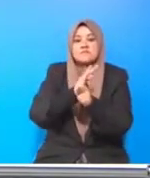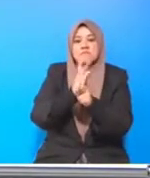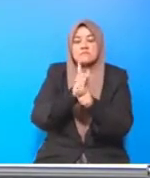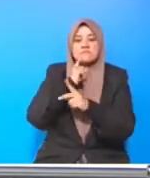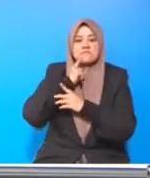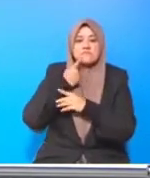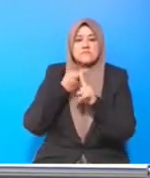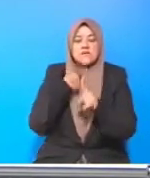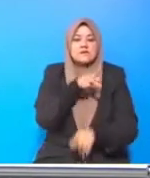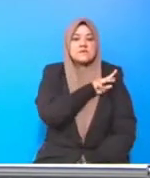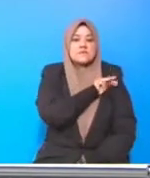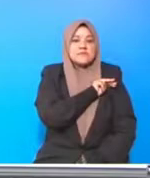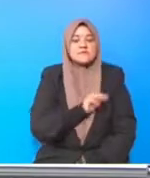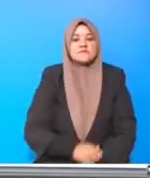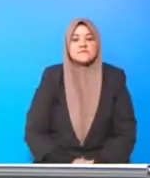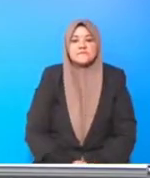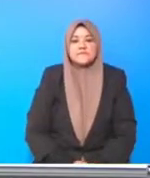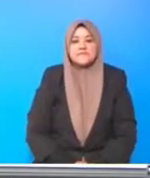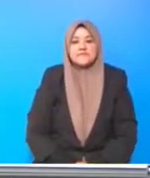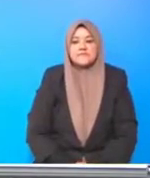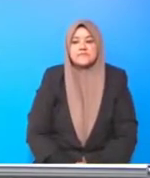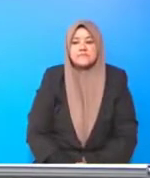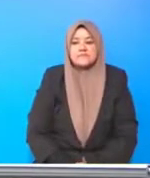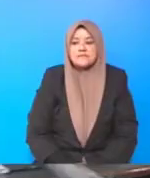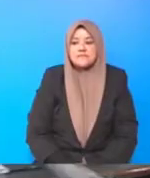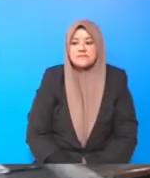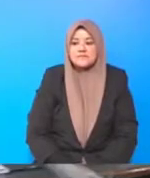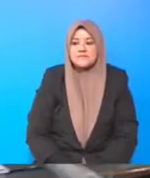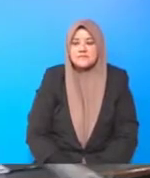yang ketat di pada Kementerian semua sehat-sehat magazine lain tentang jauh